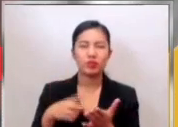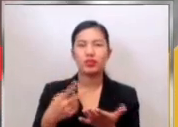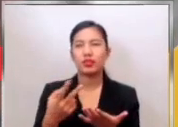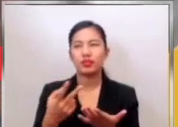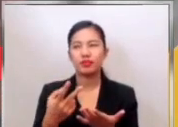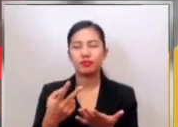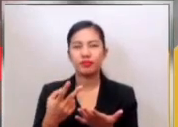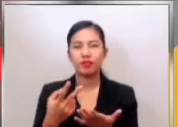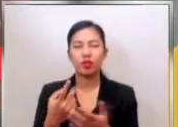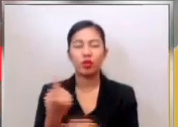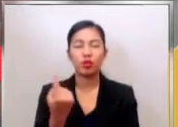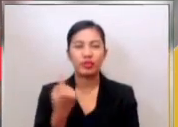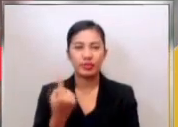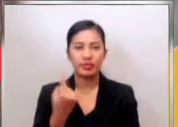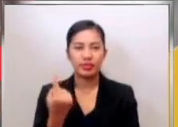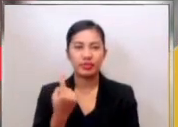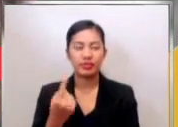pagka